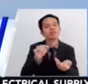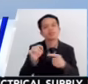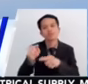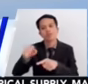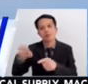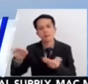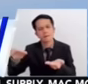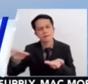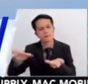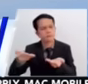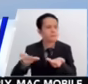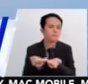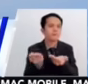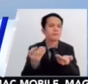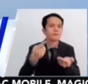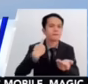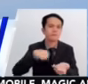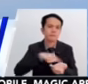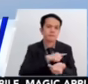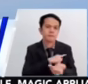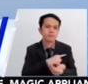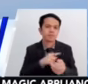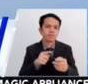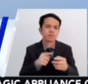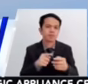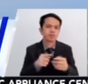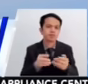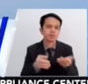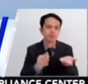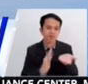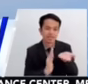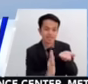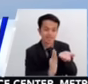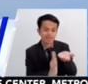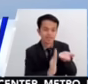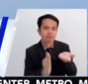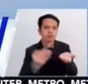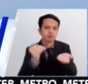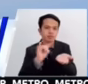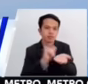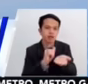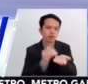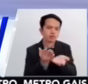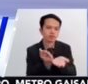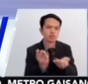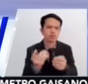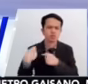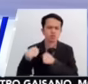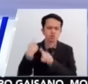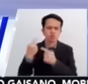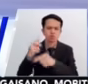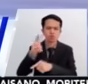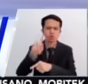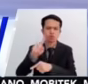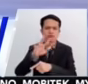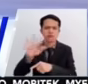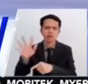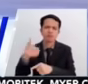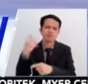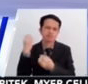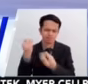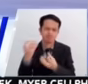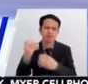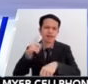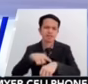dito sa aming starboard side, Rafi. Yung pinakamatagal na barko na yata, yung 21551, dahil halos lahat tayo nag-cover dyan, naranasan nating